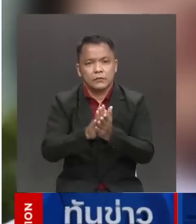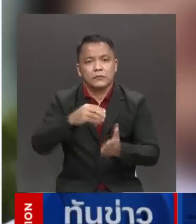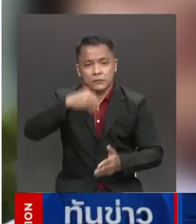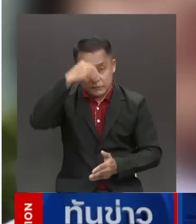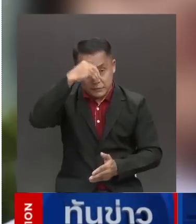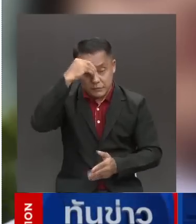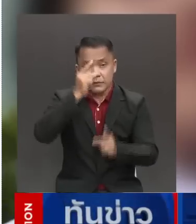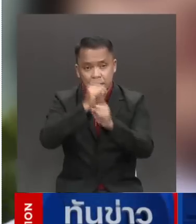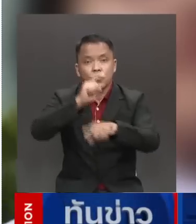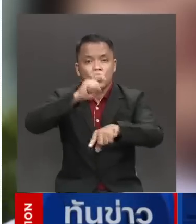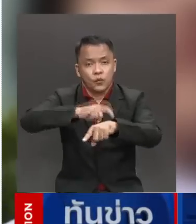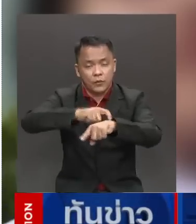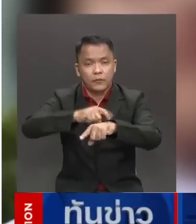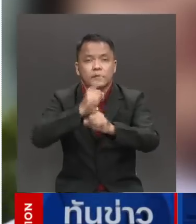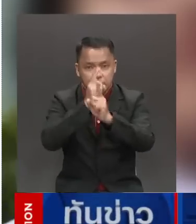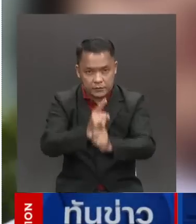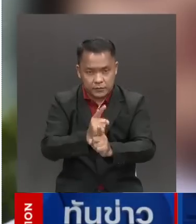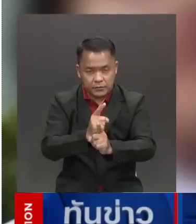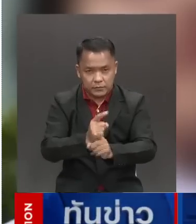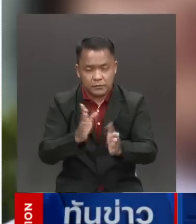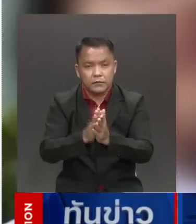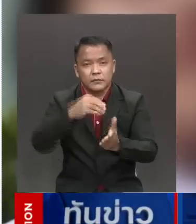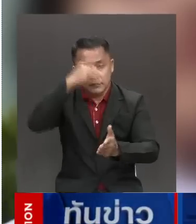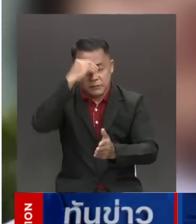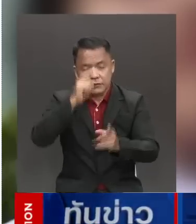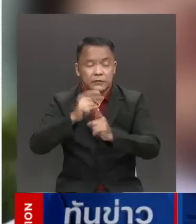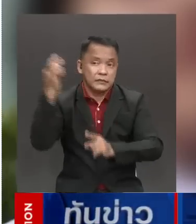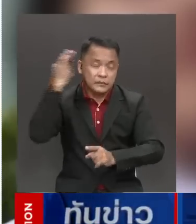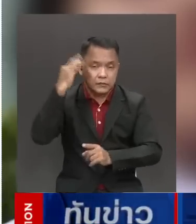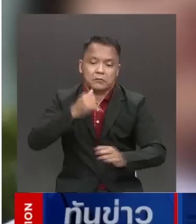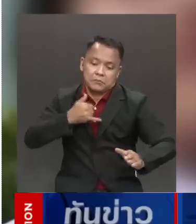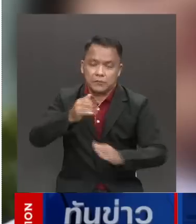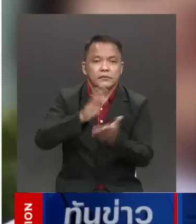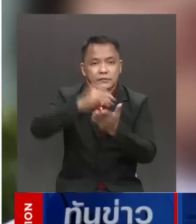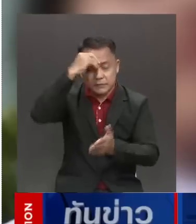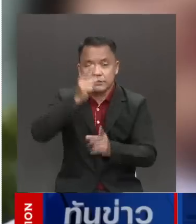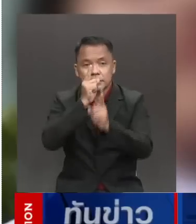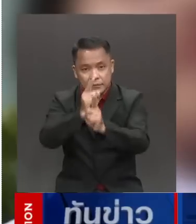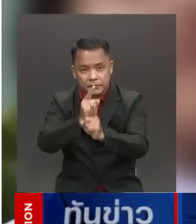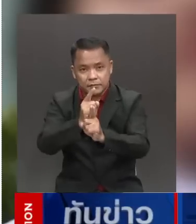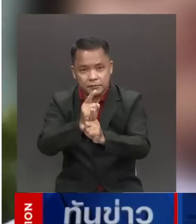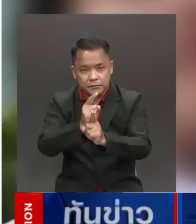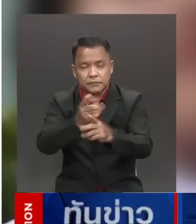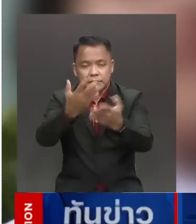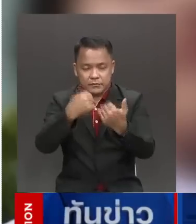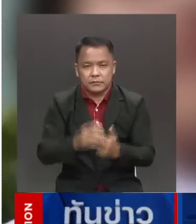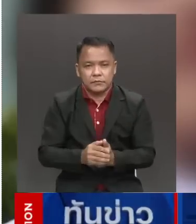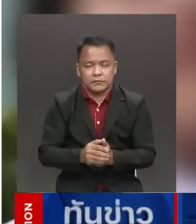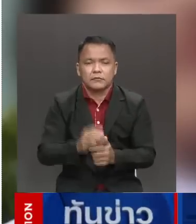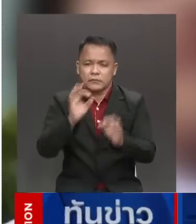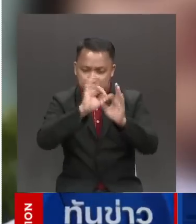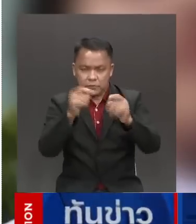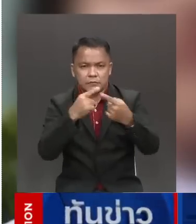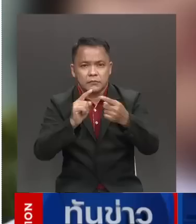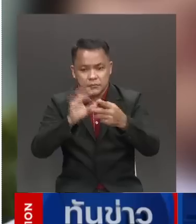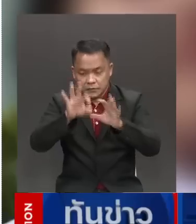คลาสตามเวลาที่กำหนดตลอดคาบไหนออดดังก็รีบวิ่งขึ้นไปทันทีอีกข้อนึงครับที่เธอเขียนบอกว่าห